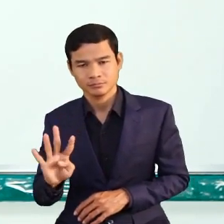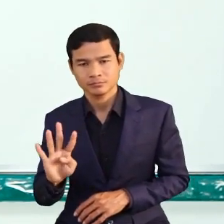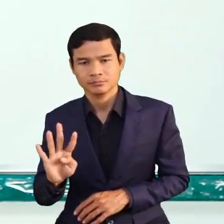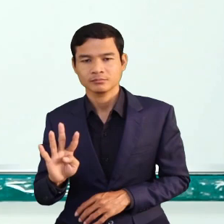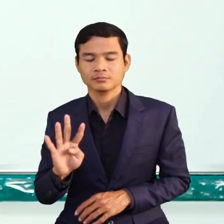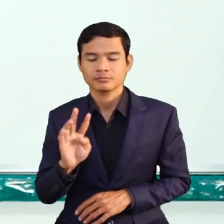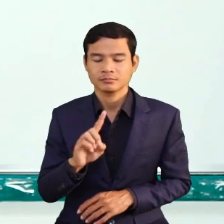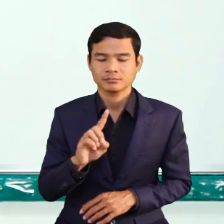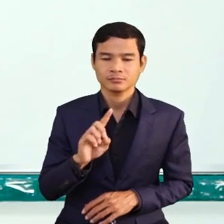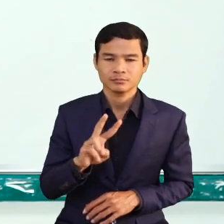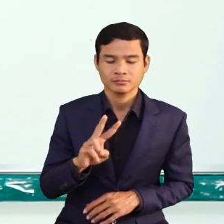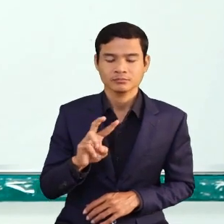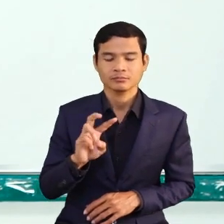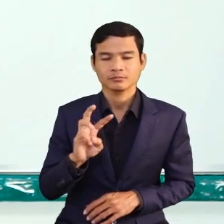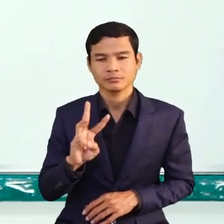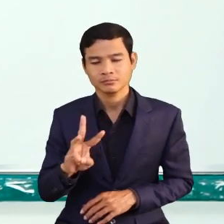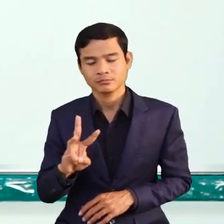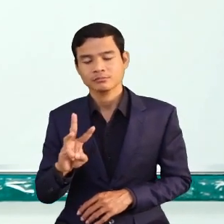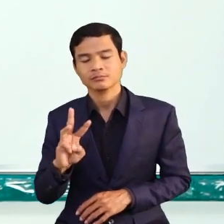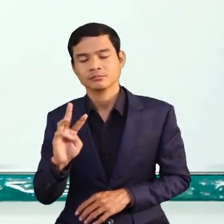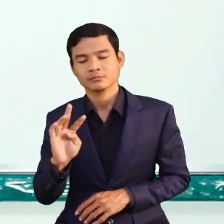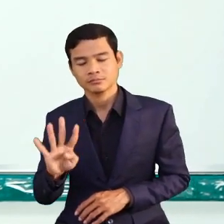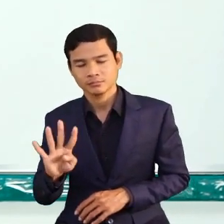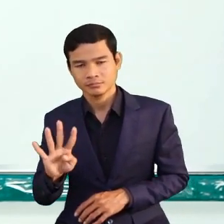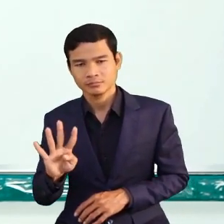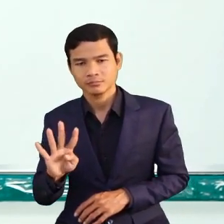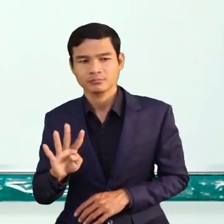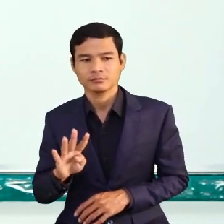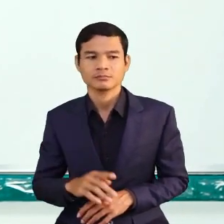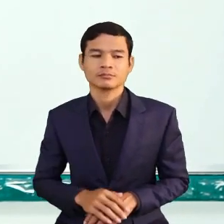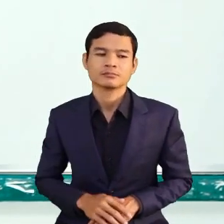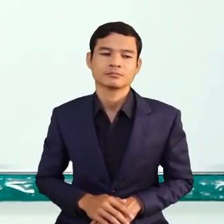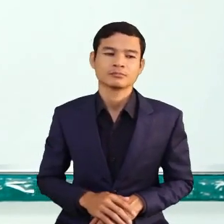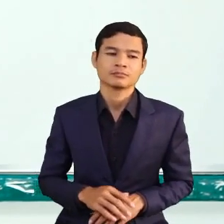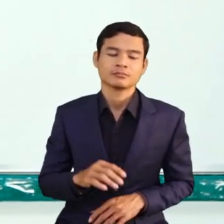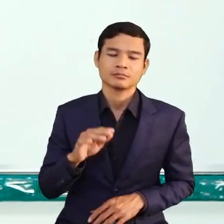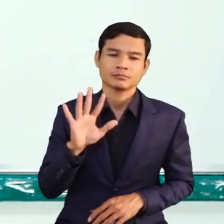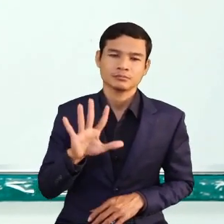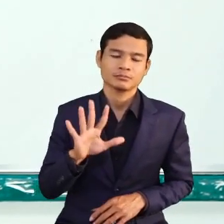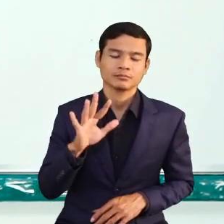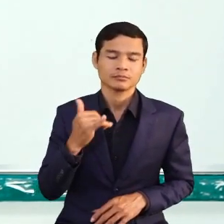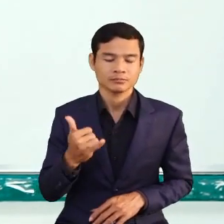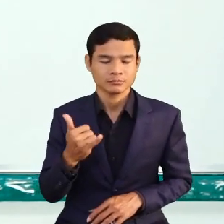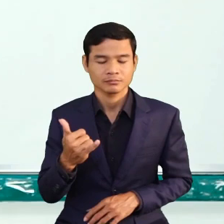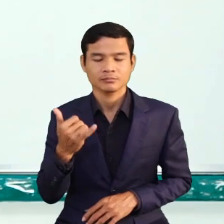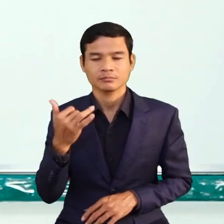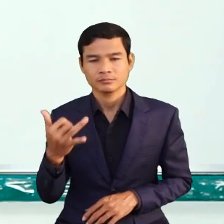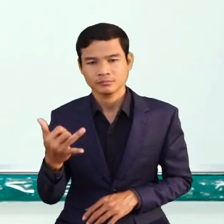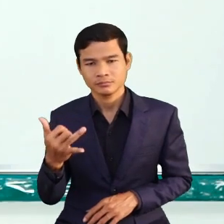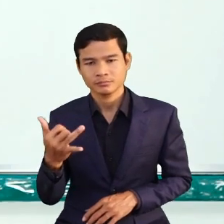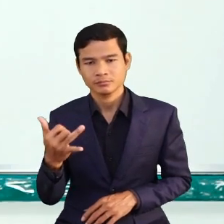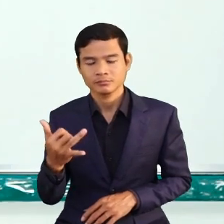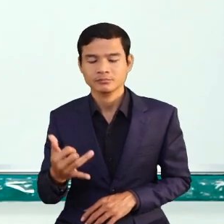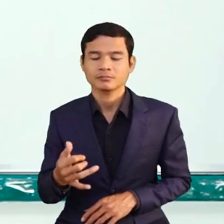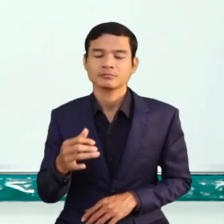buồn muối pi bảy buồn pram pram muối pram